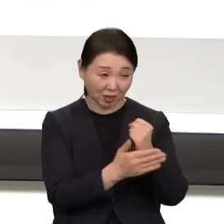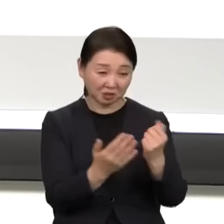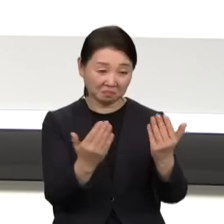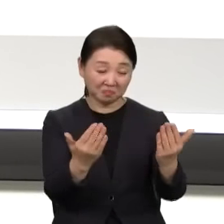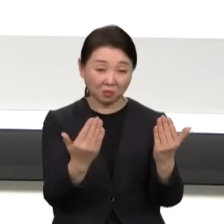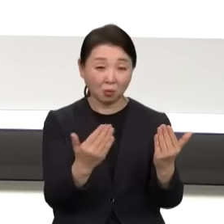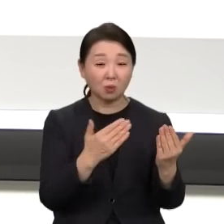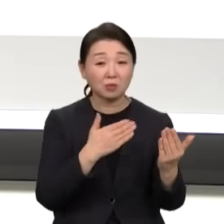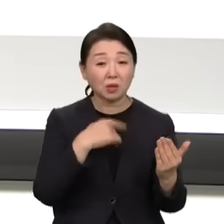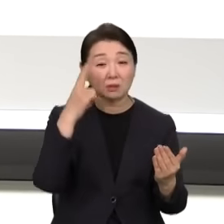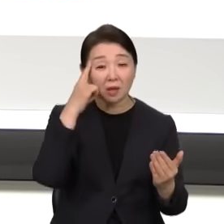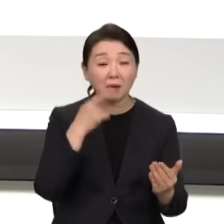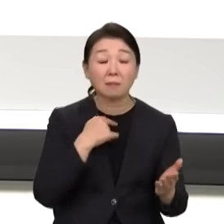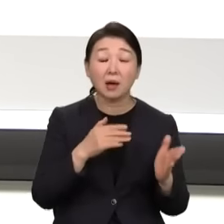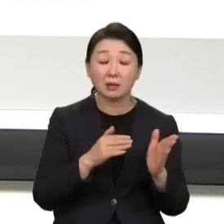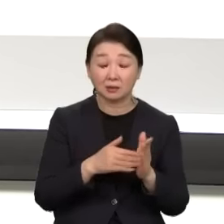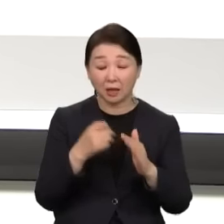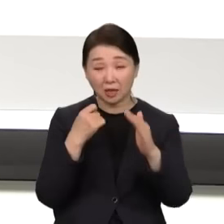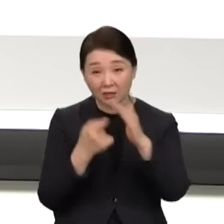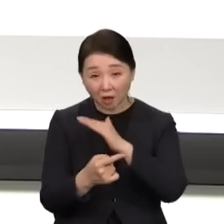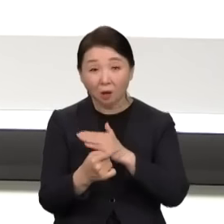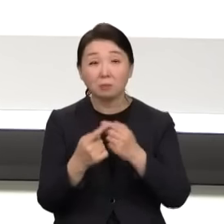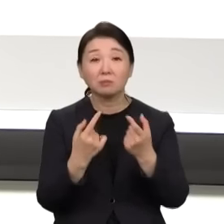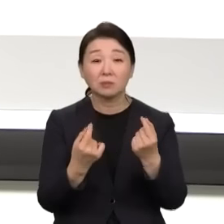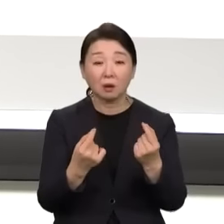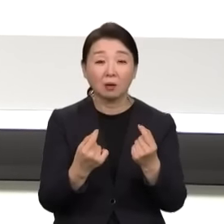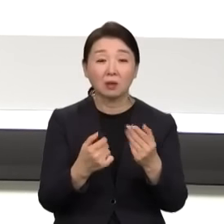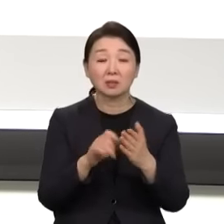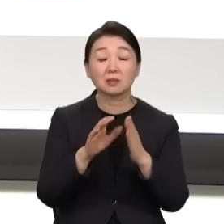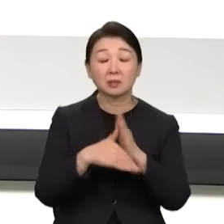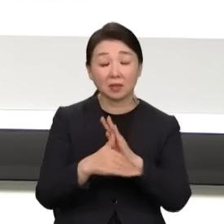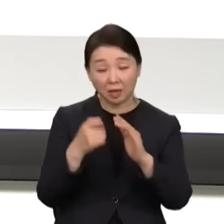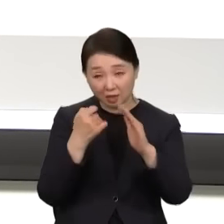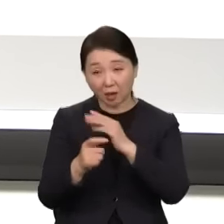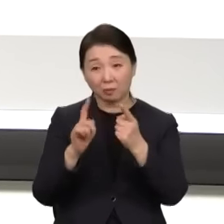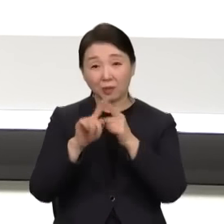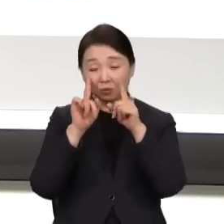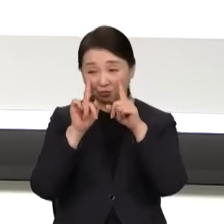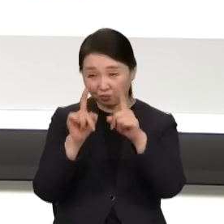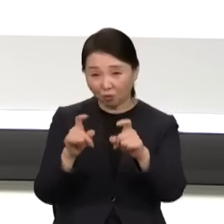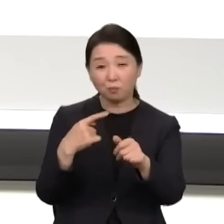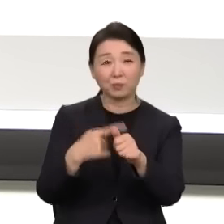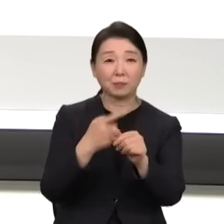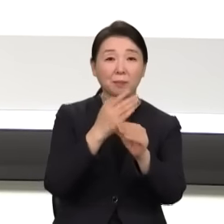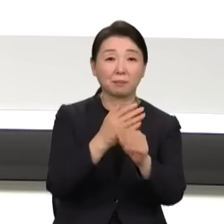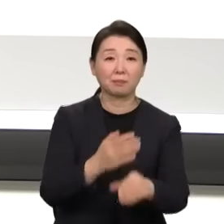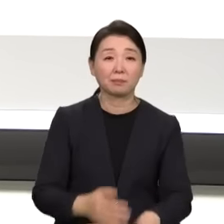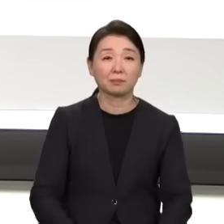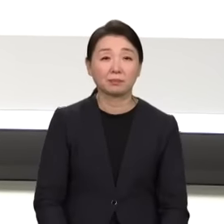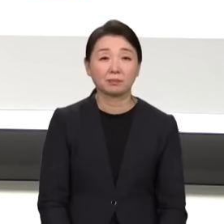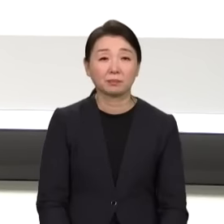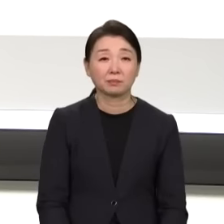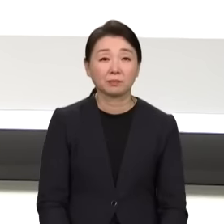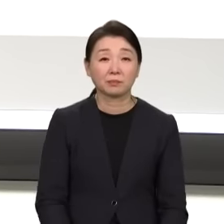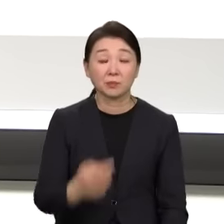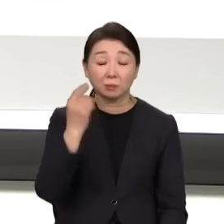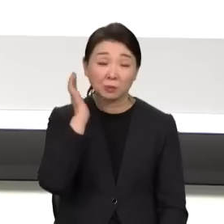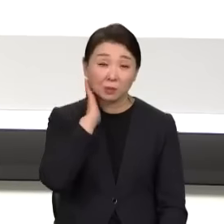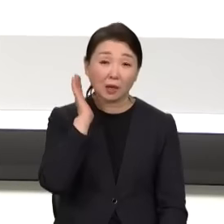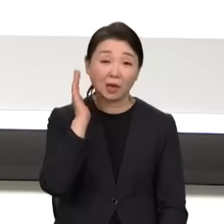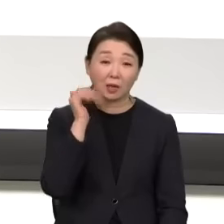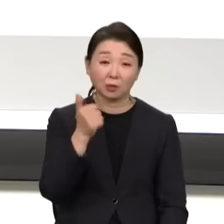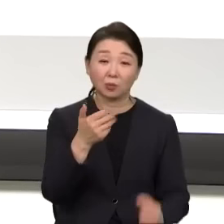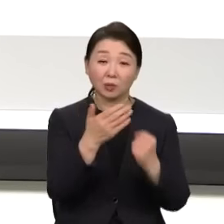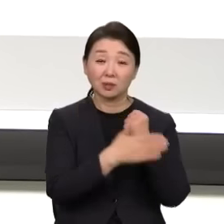뭐 나도 생각만 했다 령을 뭐 이런 식으로 해서 당시 그 개엄 의혹을 비판하고 있는 것이고요 바이든 미국 대통령